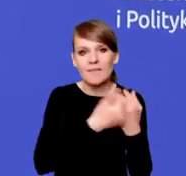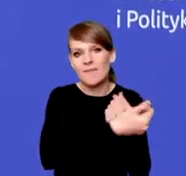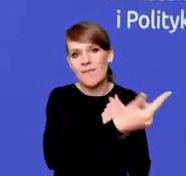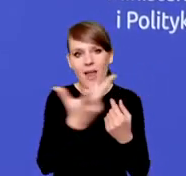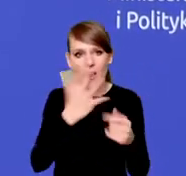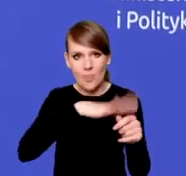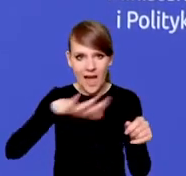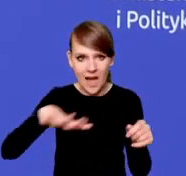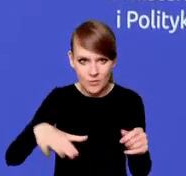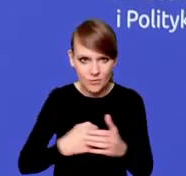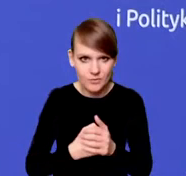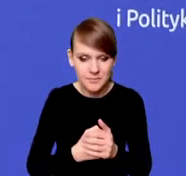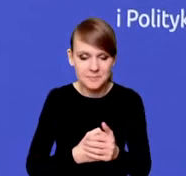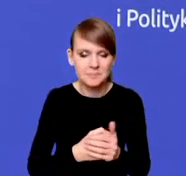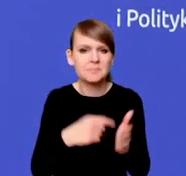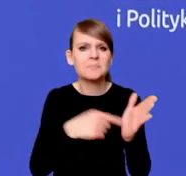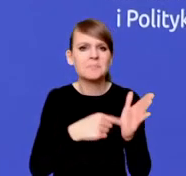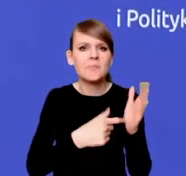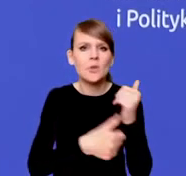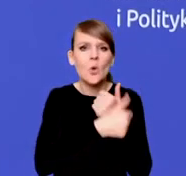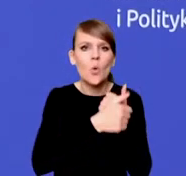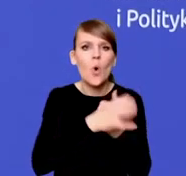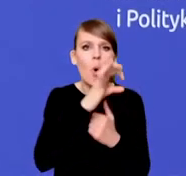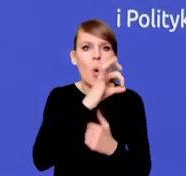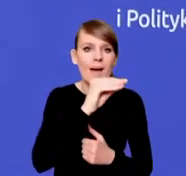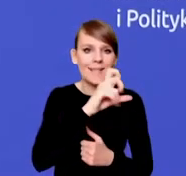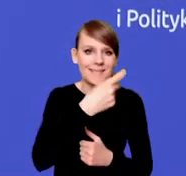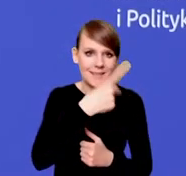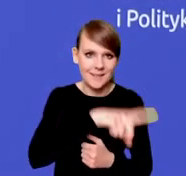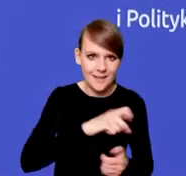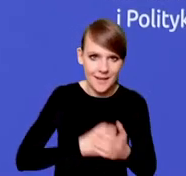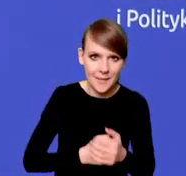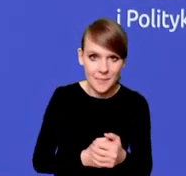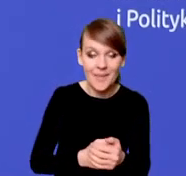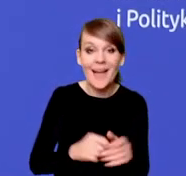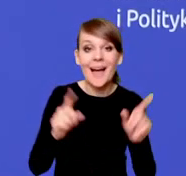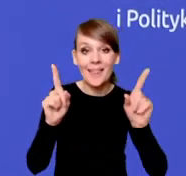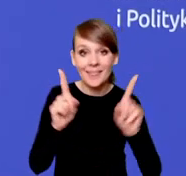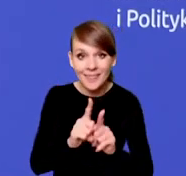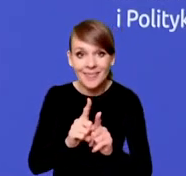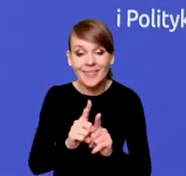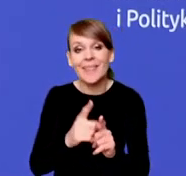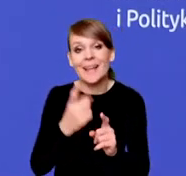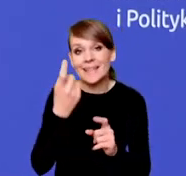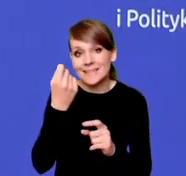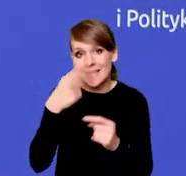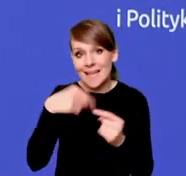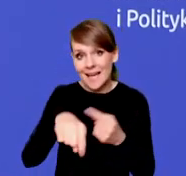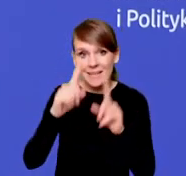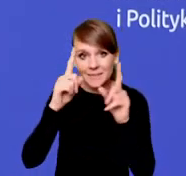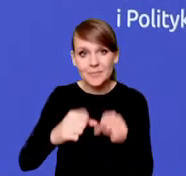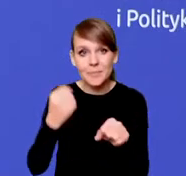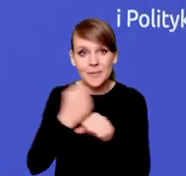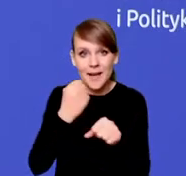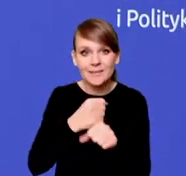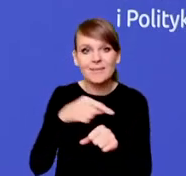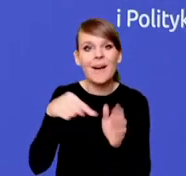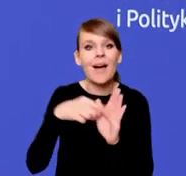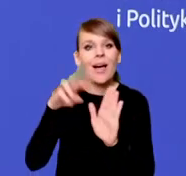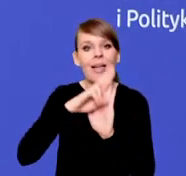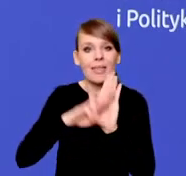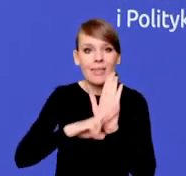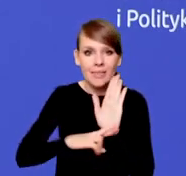dokument OECD i też zbliżają się prace nad dyrektywą dotyczącą należytej